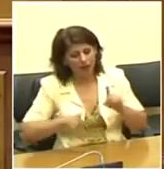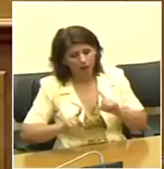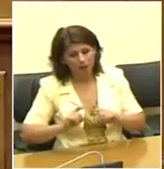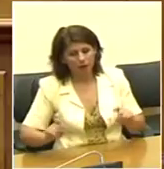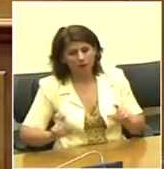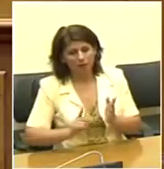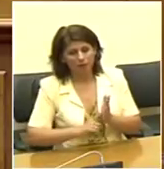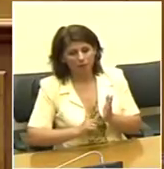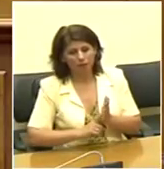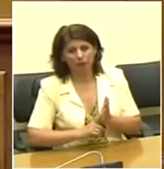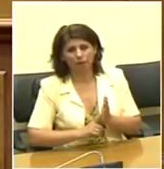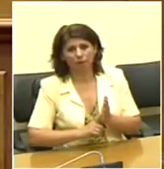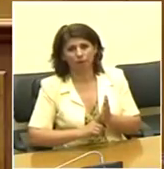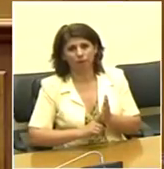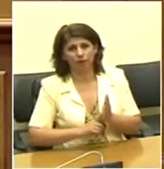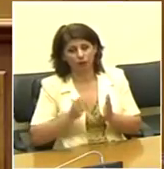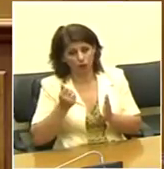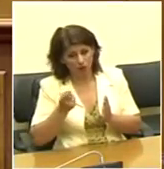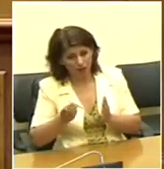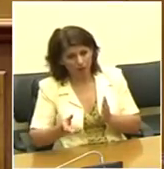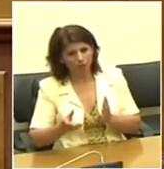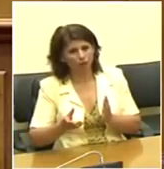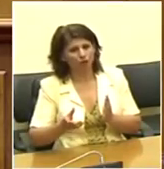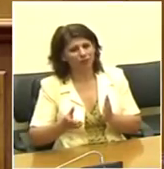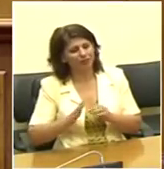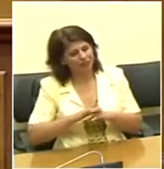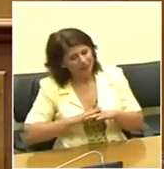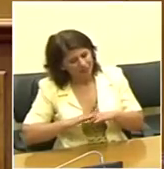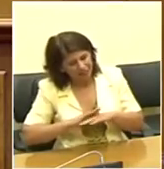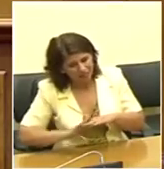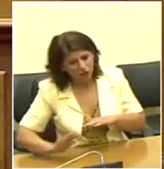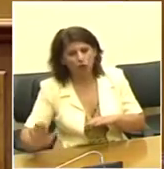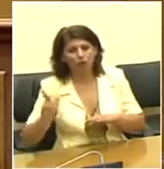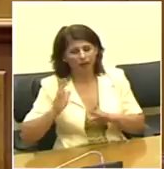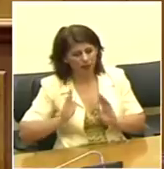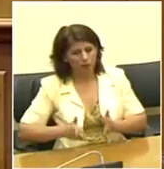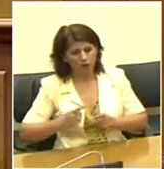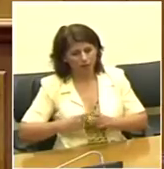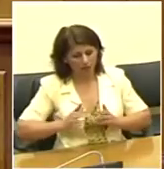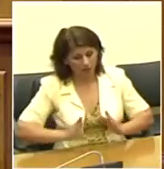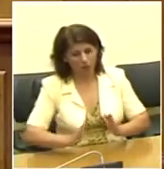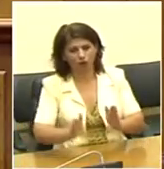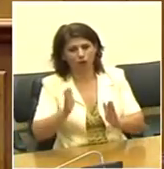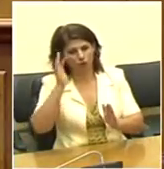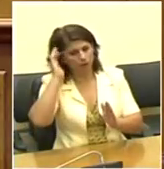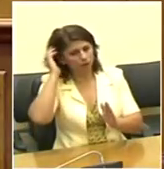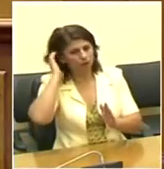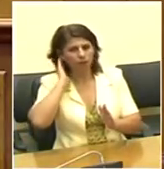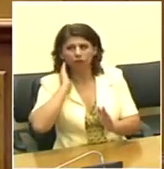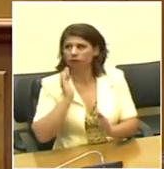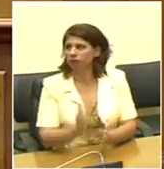να τα συμφωνούμε στους αριθμούς για να μπορεί επιτέλους αυτή η χώρα να πάει μπροστά. Άρα τι